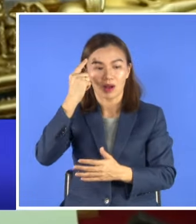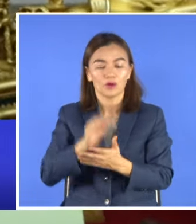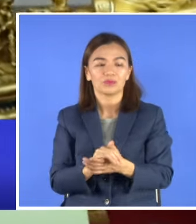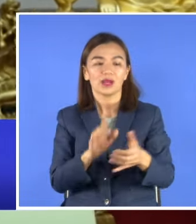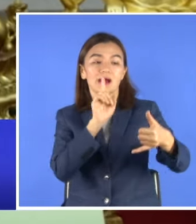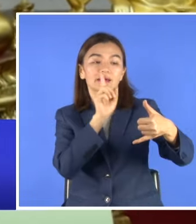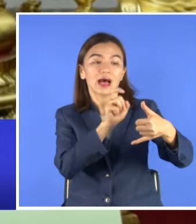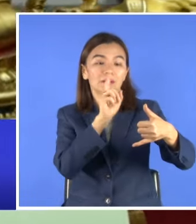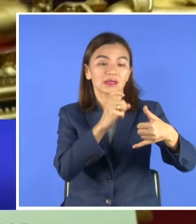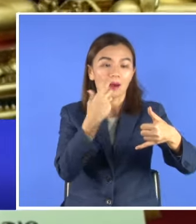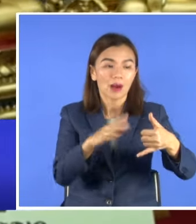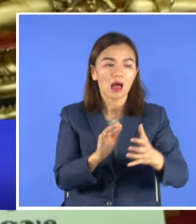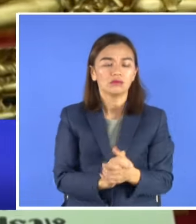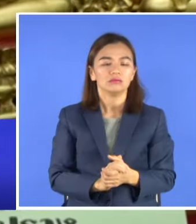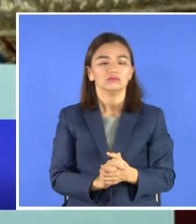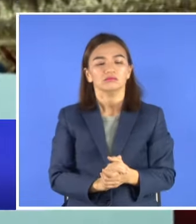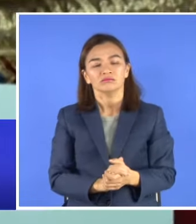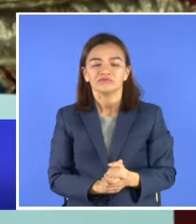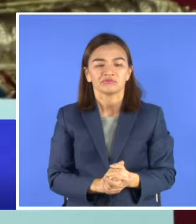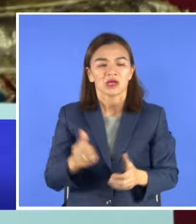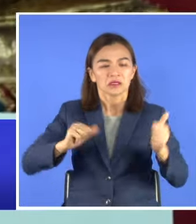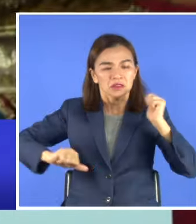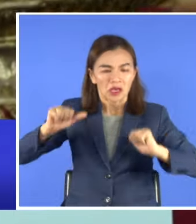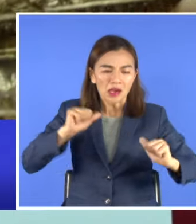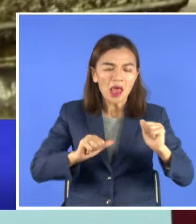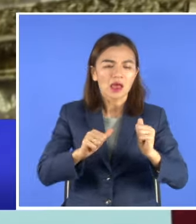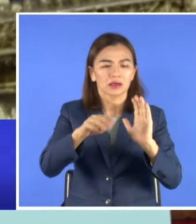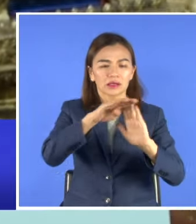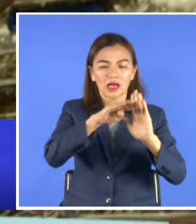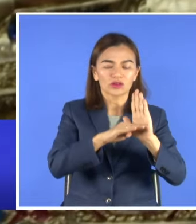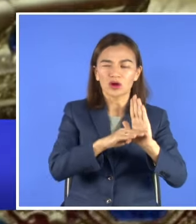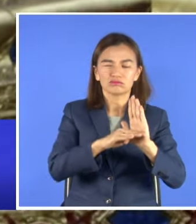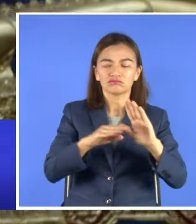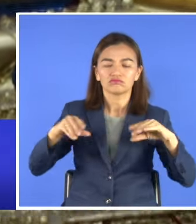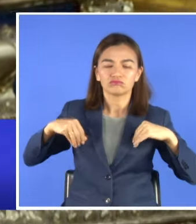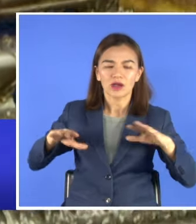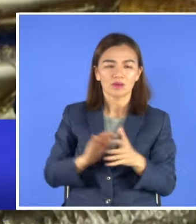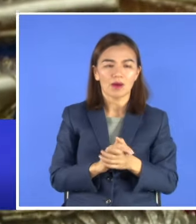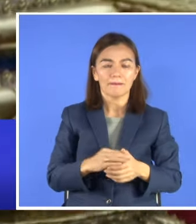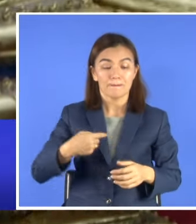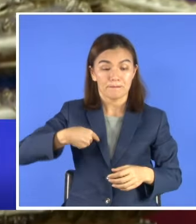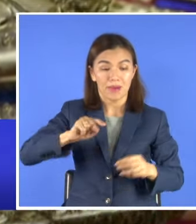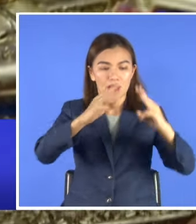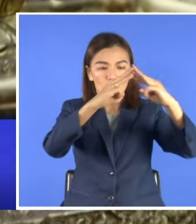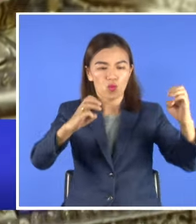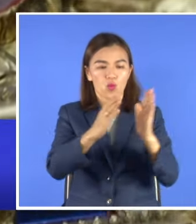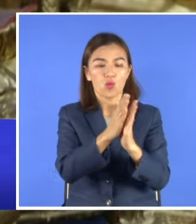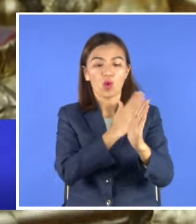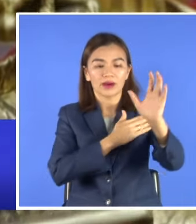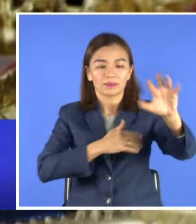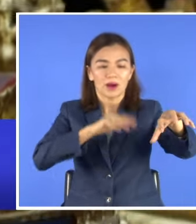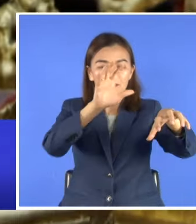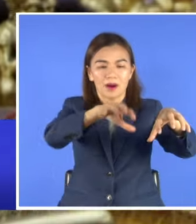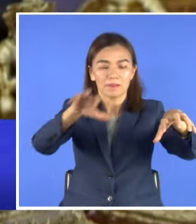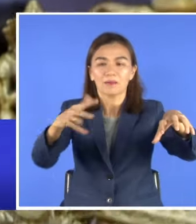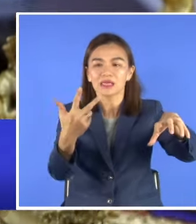ากคำเนี่ยให้การปฏิเสธที่จะทำแผนประกอบคำรับสารภาพทั้ง3วัดเลยคือไปขโมยมาทั้ง3วัดขณะที่ผู้บังคับการตำรวจ